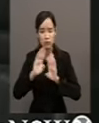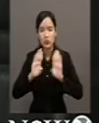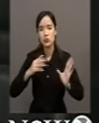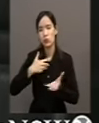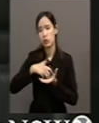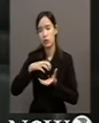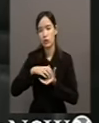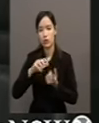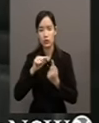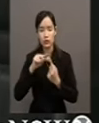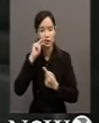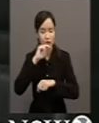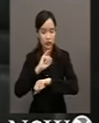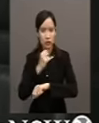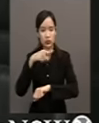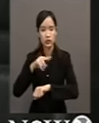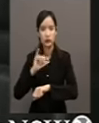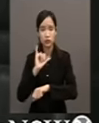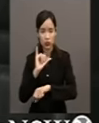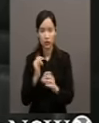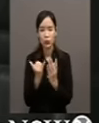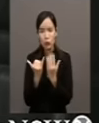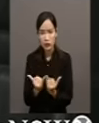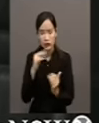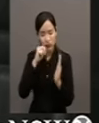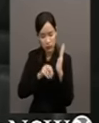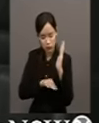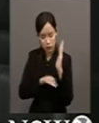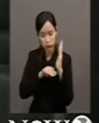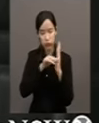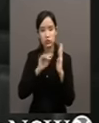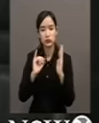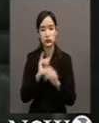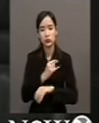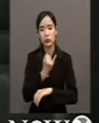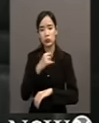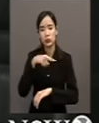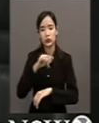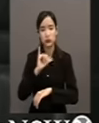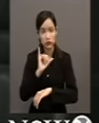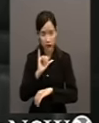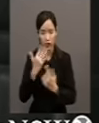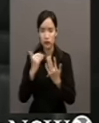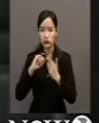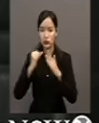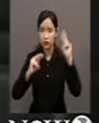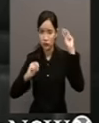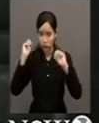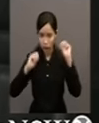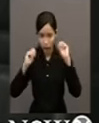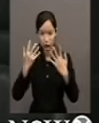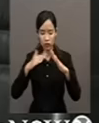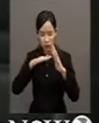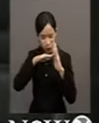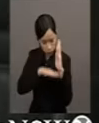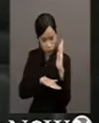ในพื้นที่ลุ่มน้ำเจ้าพระยาว่าปัจจุบันมีปริมาณน้ำในแม่น้ำเจ้าพระยาบริเวณอำเภอเมืองจังหวัดนครสวรรค์ลดลงอย่างต่อเนื่องครับ